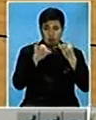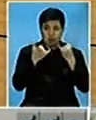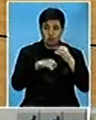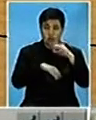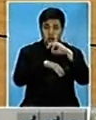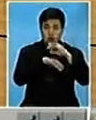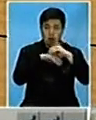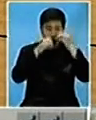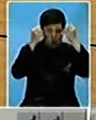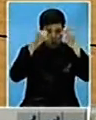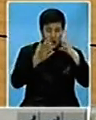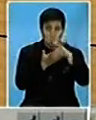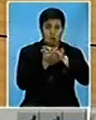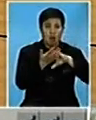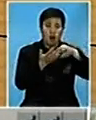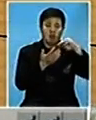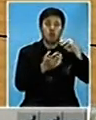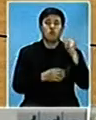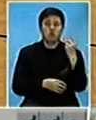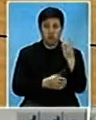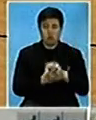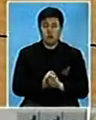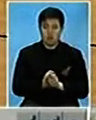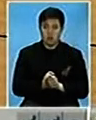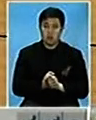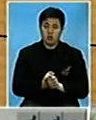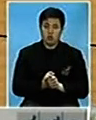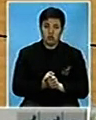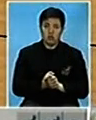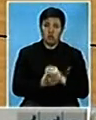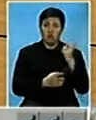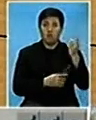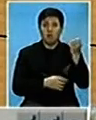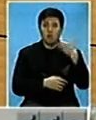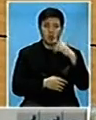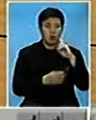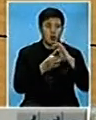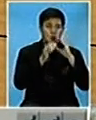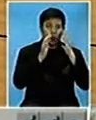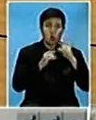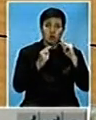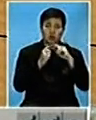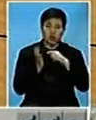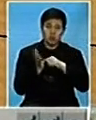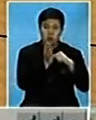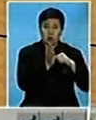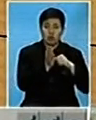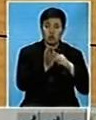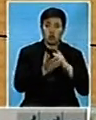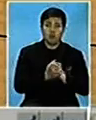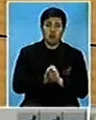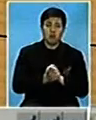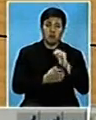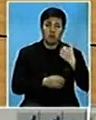ารย์อยู่มหาวิทยาลัยแห่งหนึ่งเขาบอกผมว่าคนที่ใช้ไปยื่นนั้นคือรัฐมนตรี ท่าน